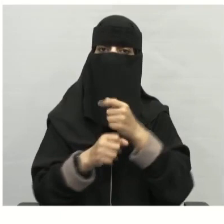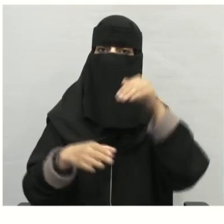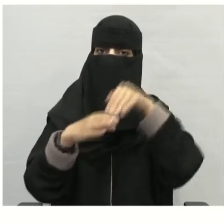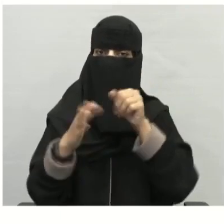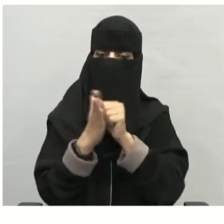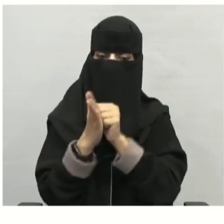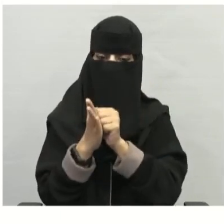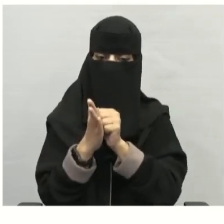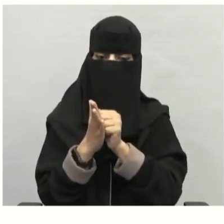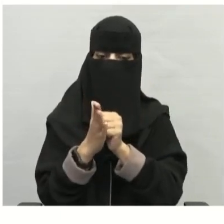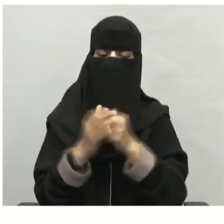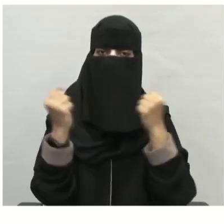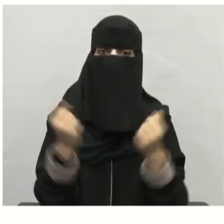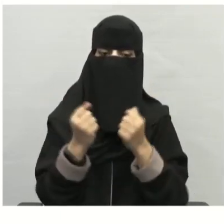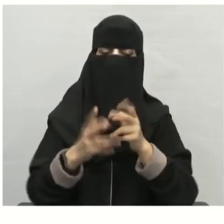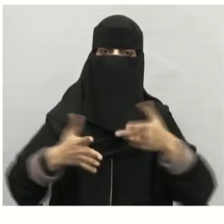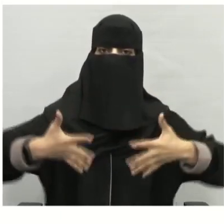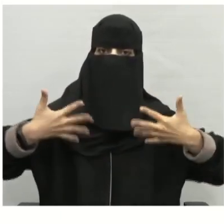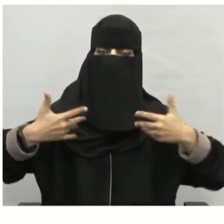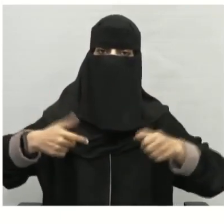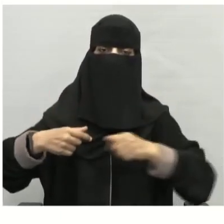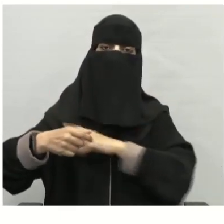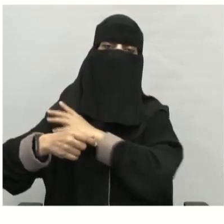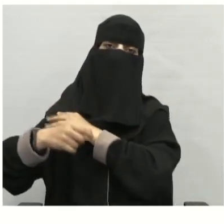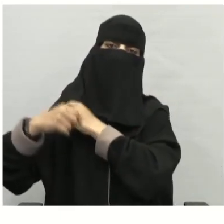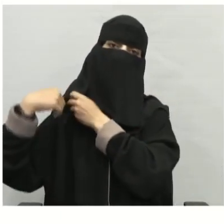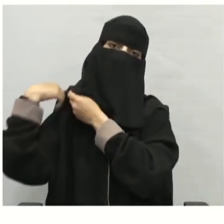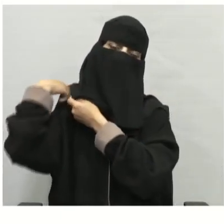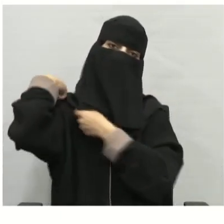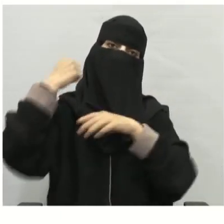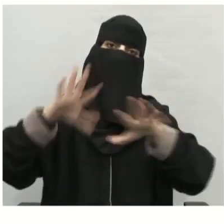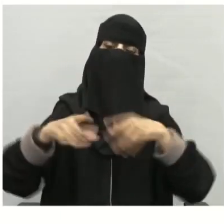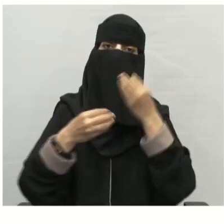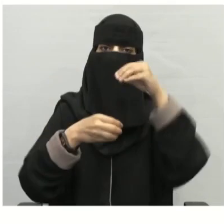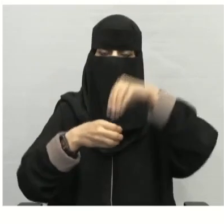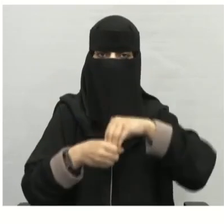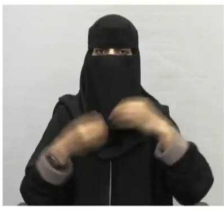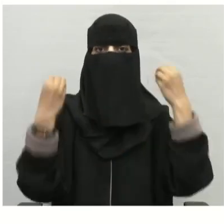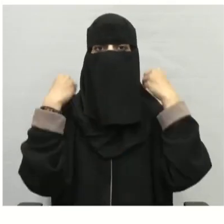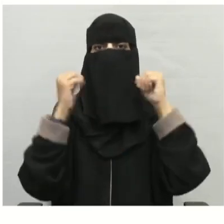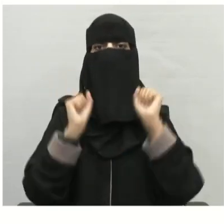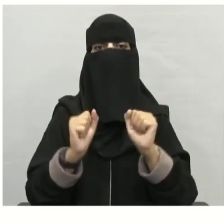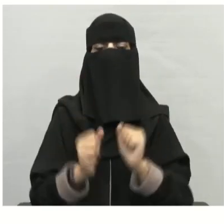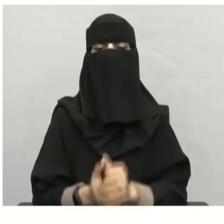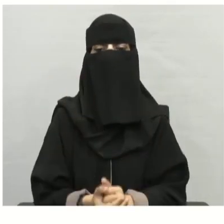المنزليه ممارسه الانشطه الترفيهيه كلها تعتبر انشطه بدنيه